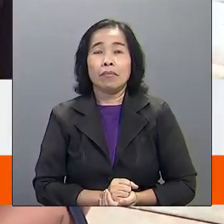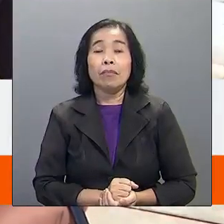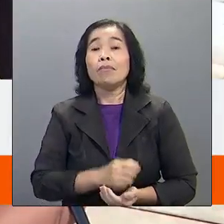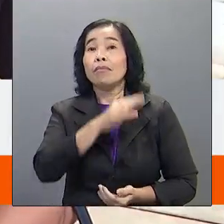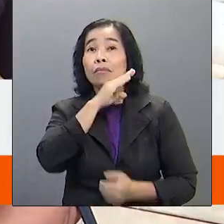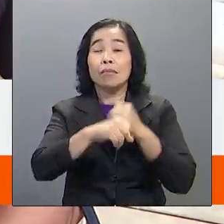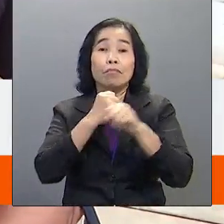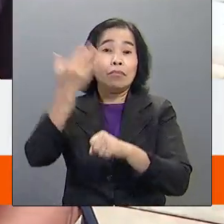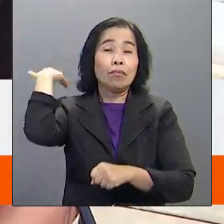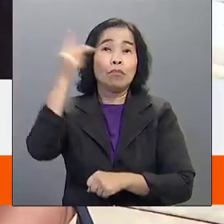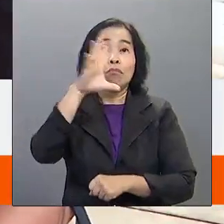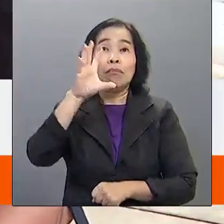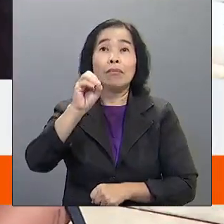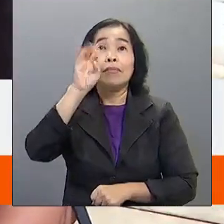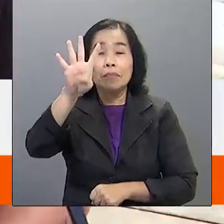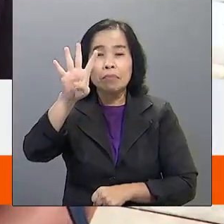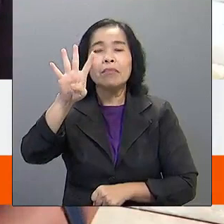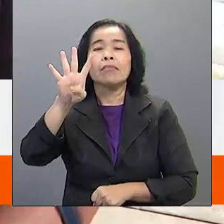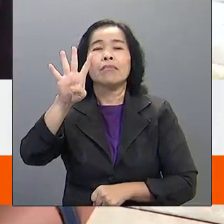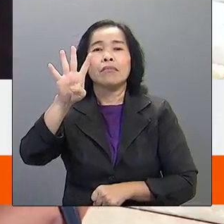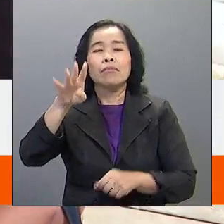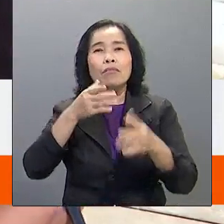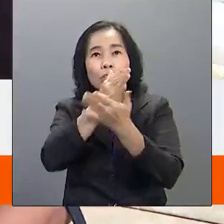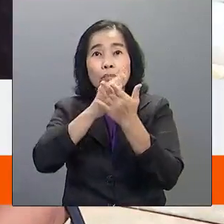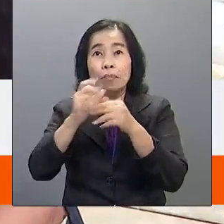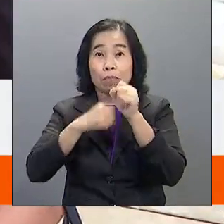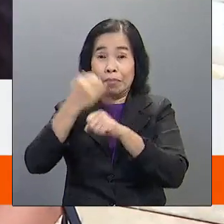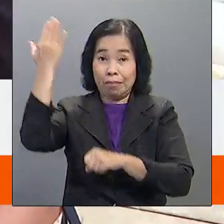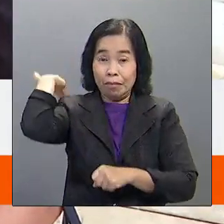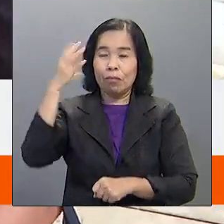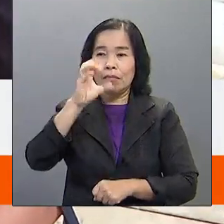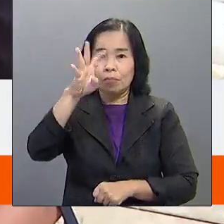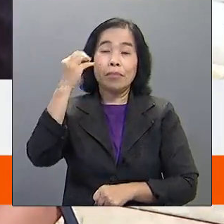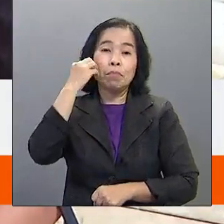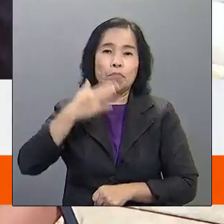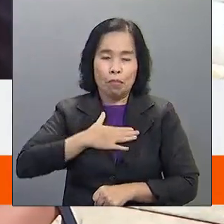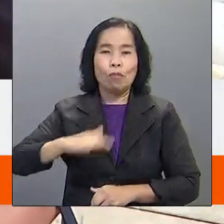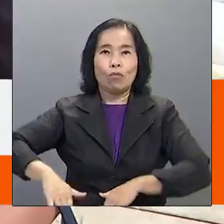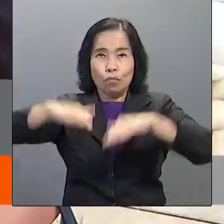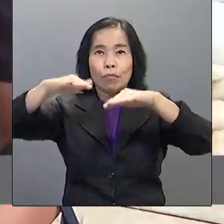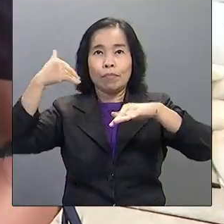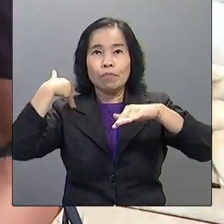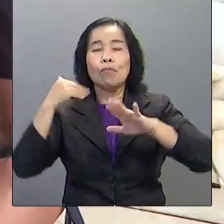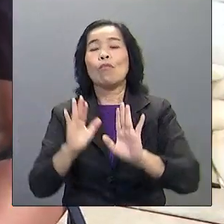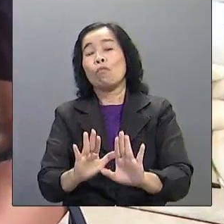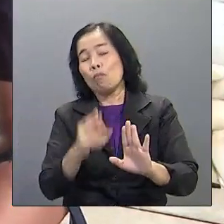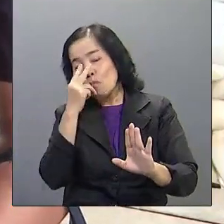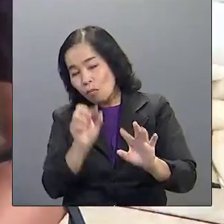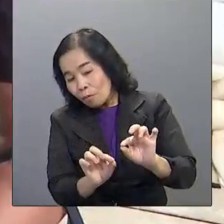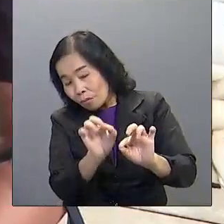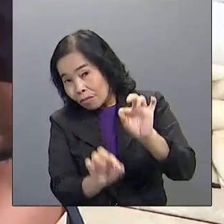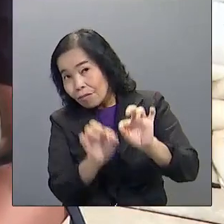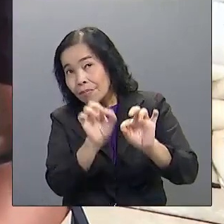าเทียบกับปี54เนี่ยเหลือประมาณครึ่งเดียวเพราะที่บ้านเนี่ยปี54ท่วมแล้วมันมีรอยอยู่ก็เลยเอาไว้แล้วก็อีกประมา